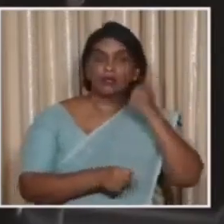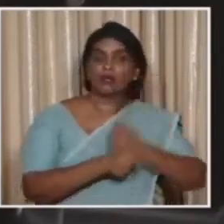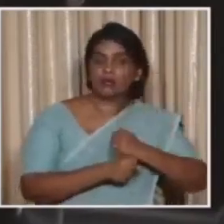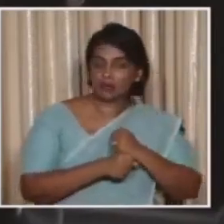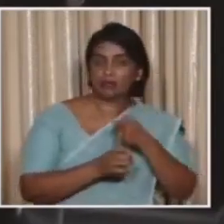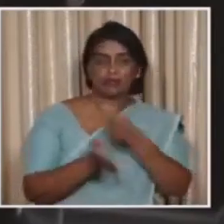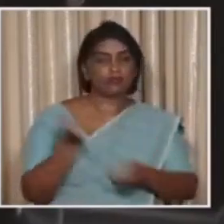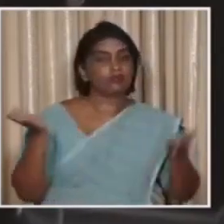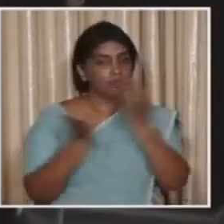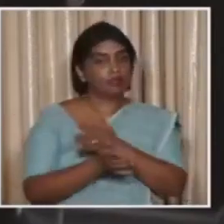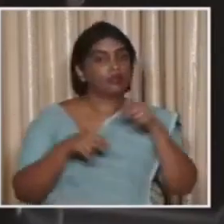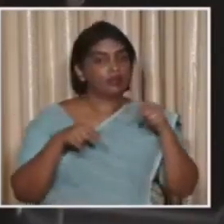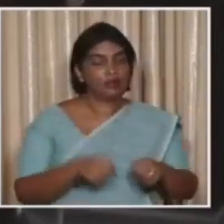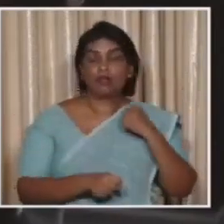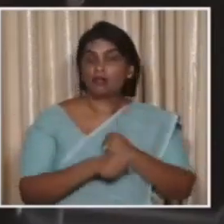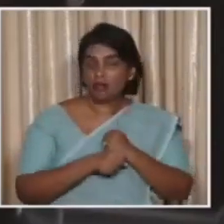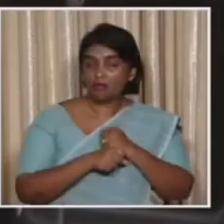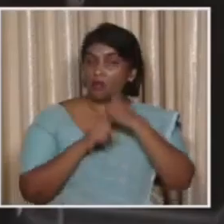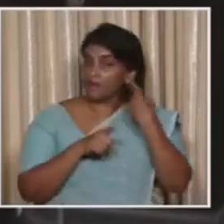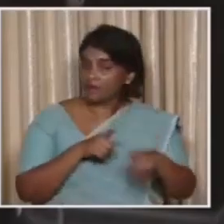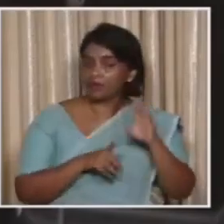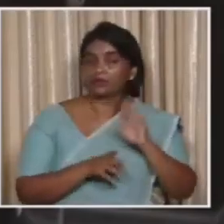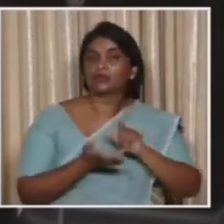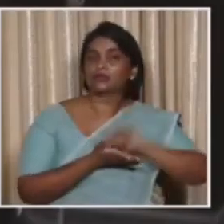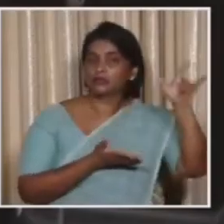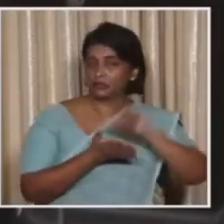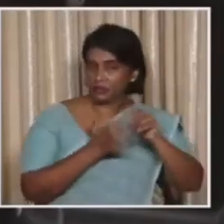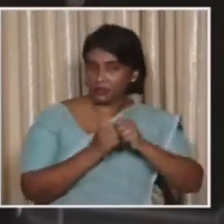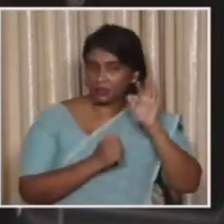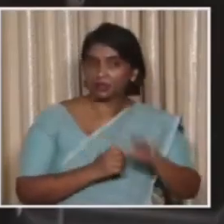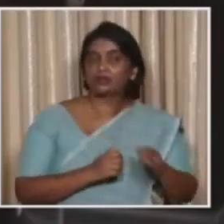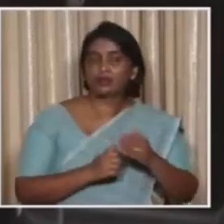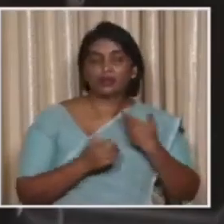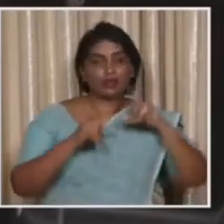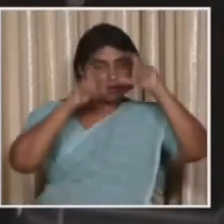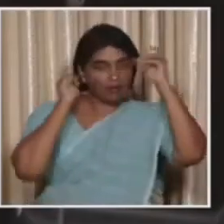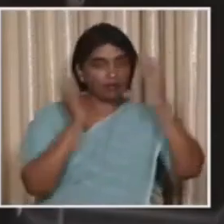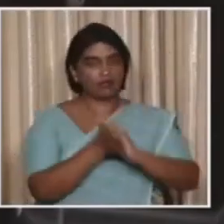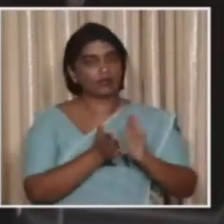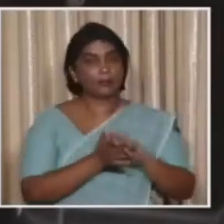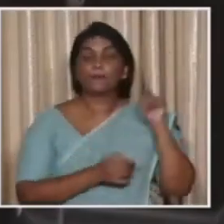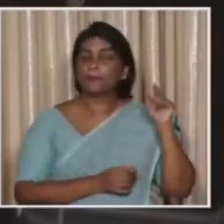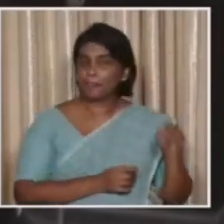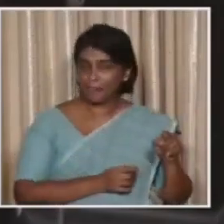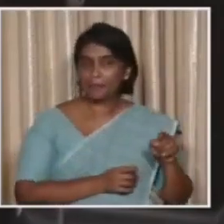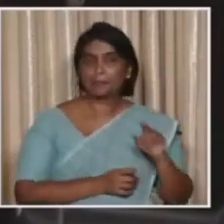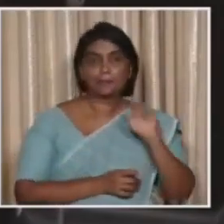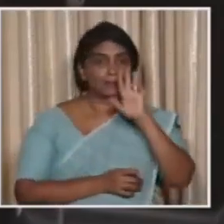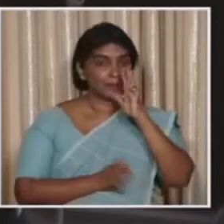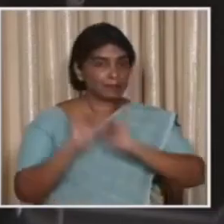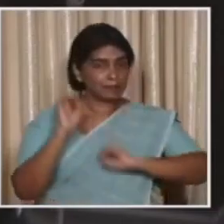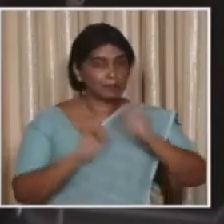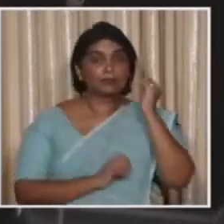රජයත් ගිවිසුම් ගත වෙලා දැනට රාජ්‍ය හරහා පමණක් විදේශගත කිරීම සිද්ධ කරනවා සාතු සේවක අංශය සඳහා. එතනදී